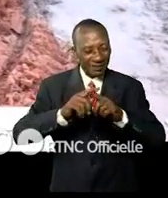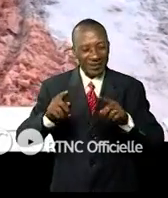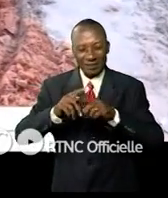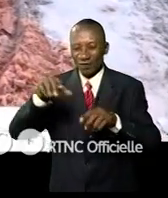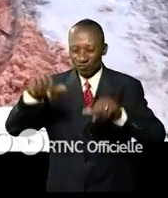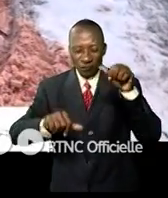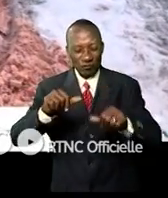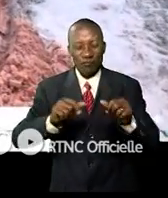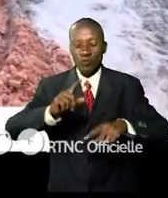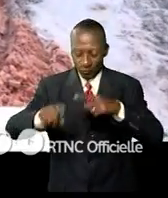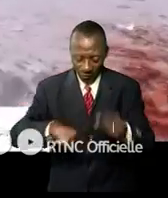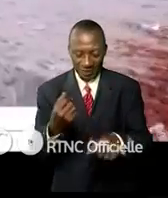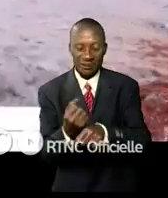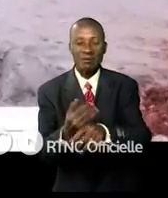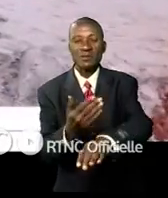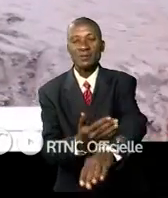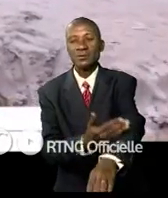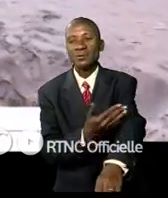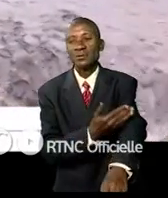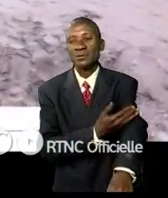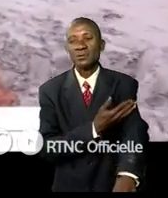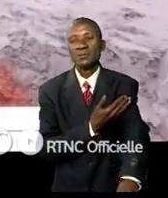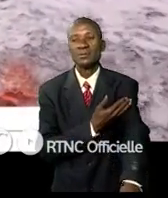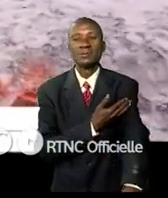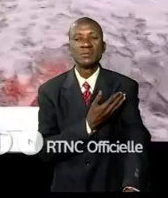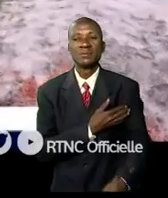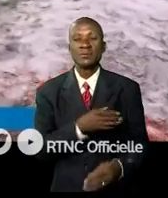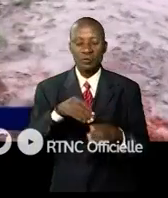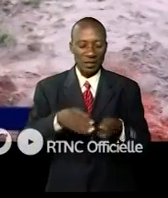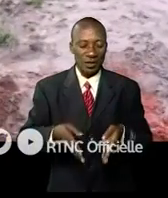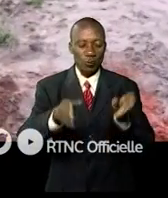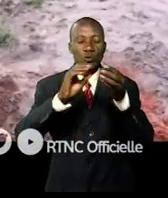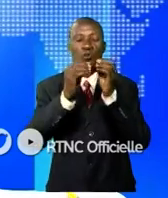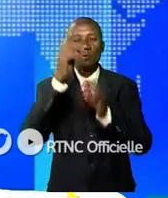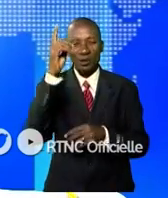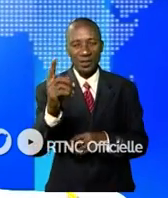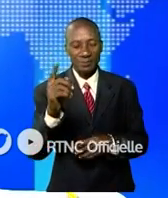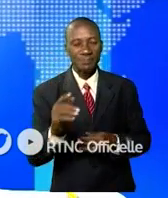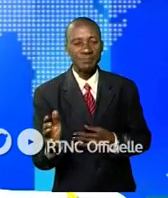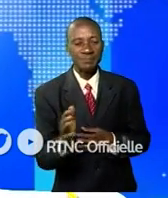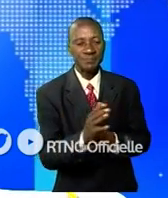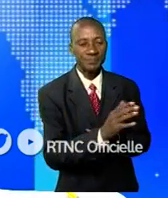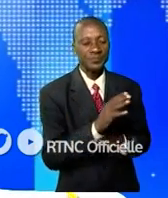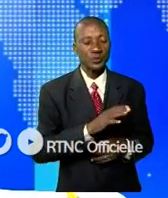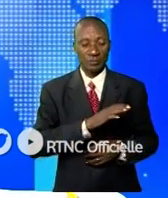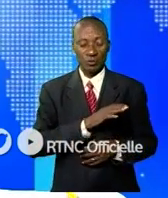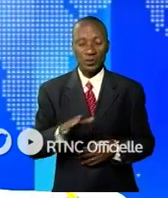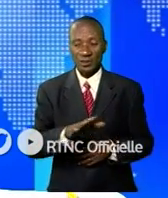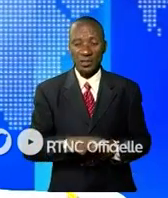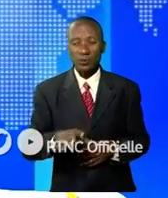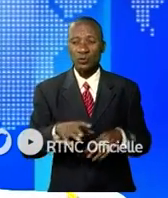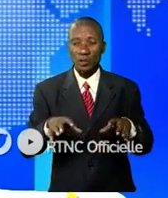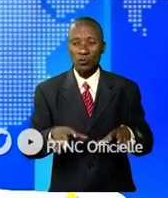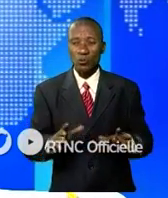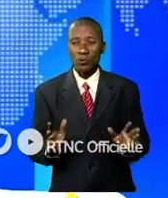ces réseaux routiers et pour le moins important, sur la route nationale numéro 1. La police nationale congolaise